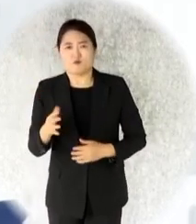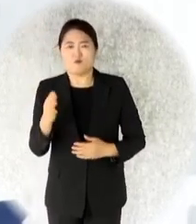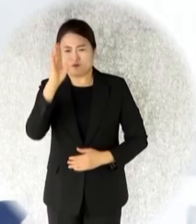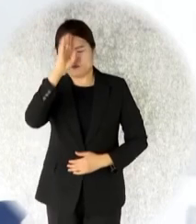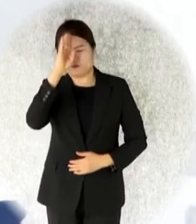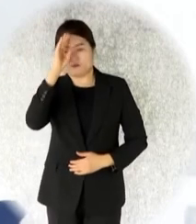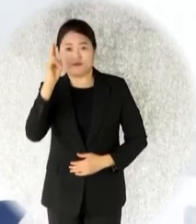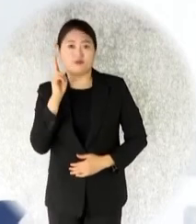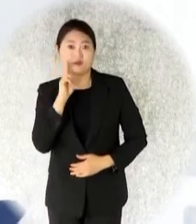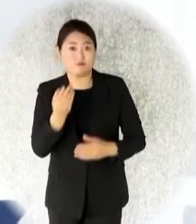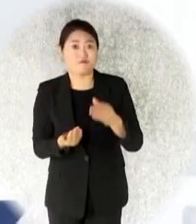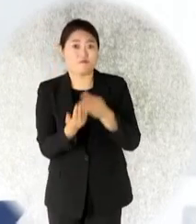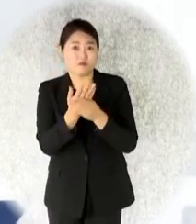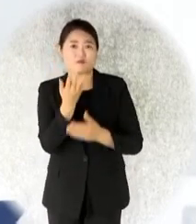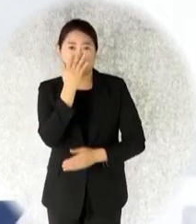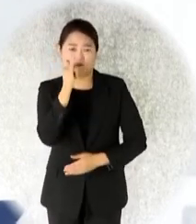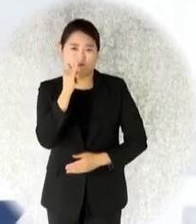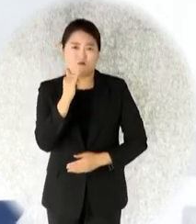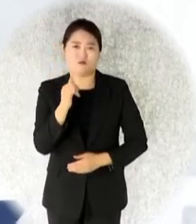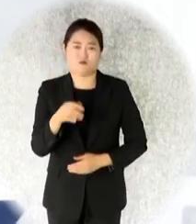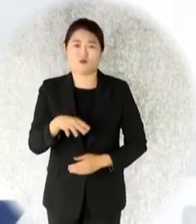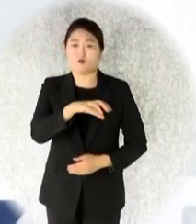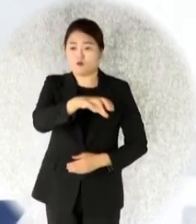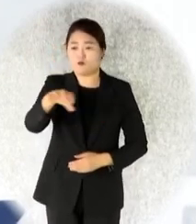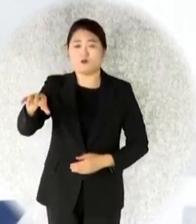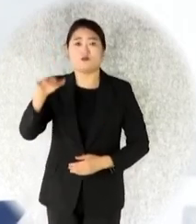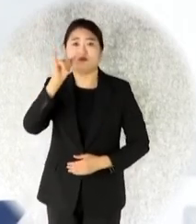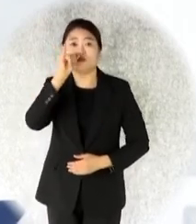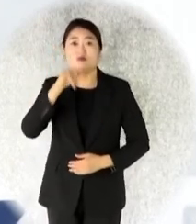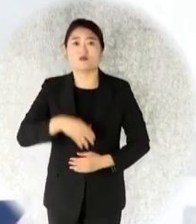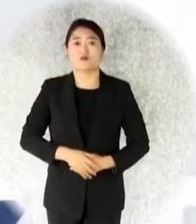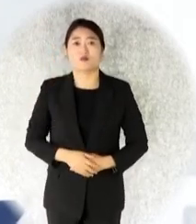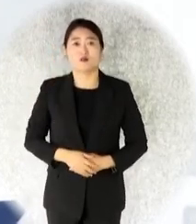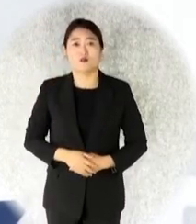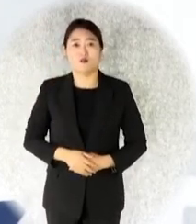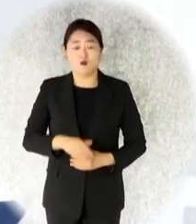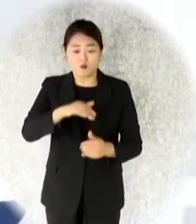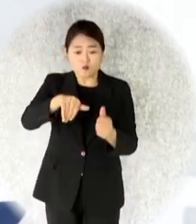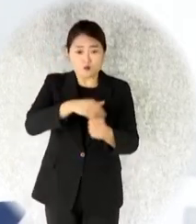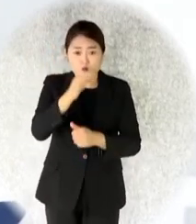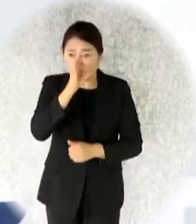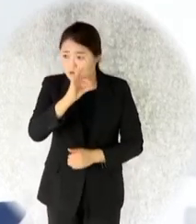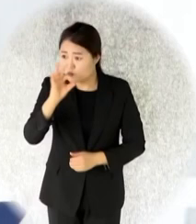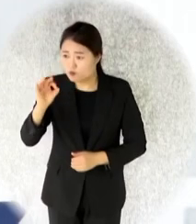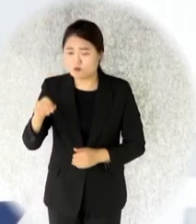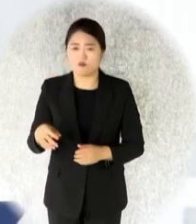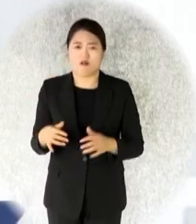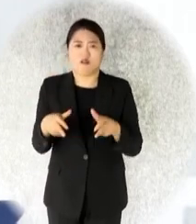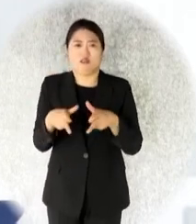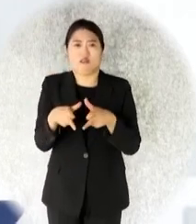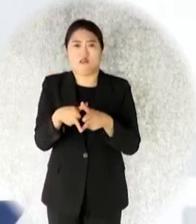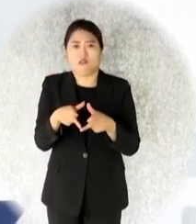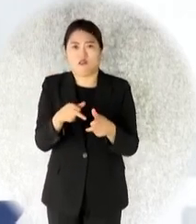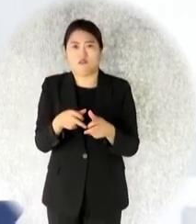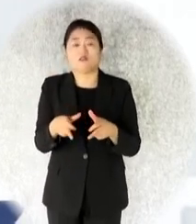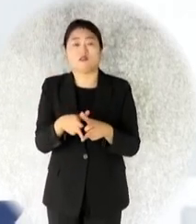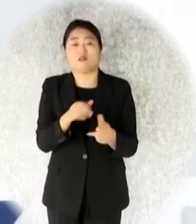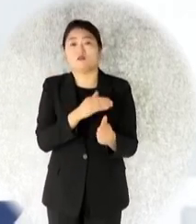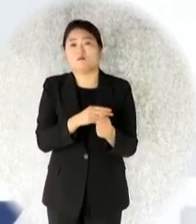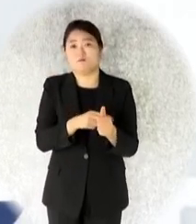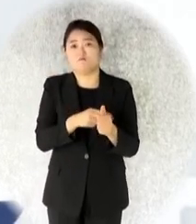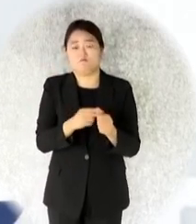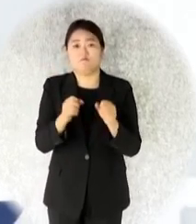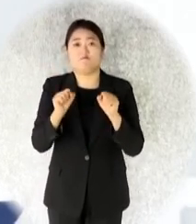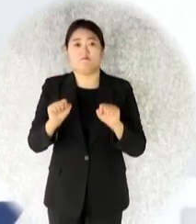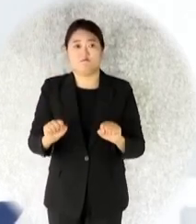앓는 부도 계실 거라고 생각합니다 우리 주변엔 장애가 있는 선생님도 있습니다 이름 모를